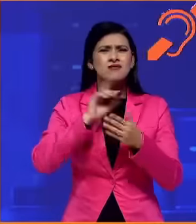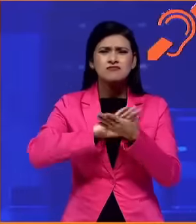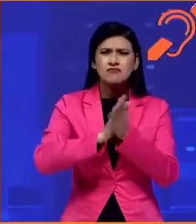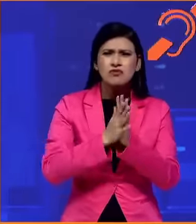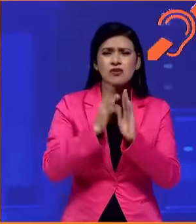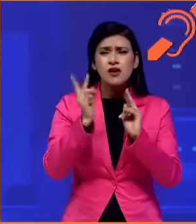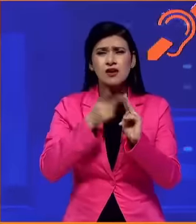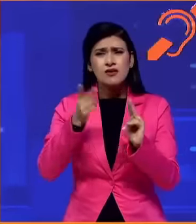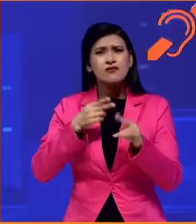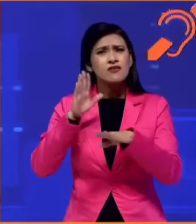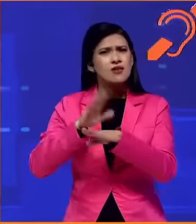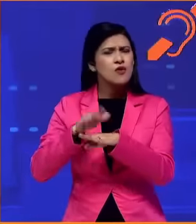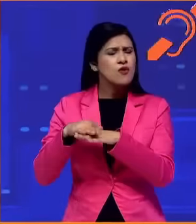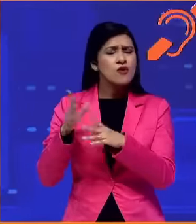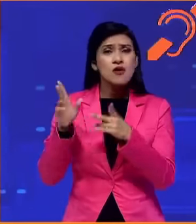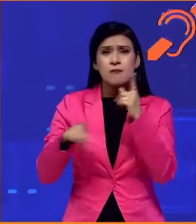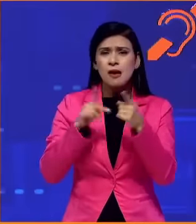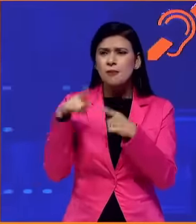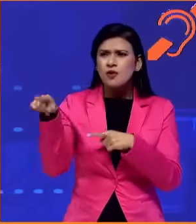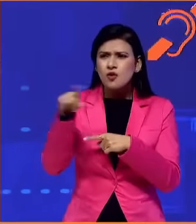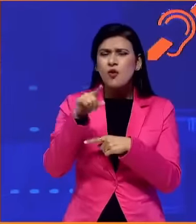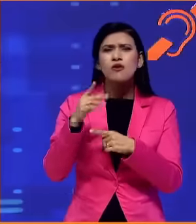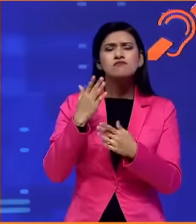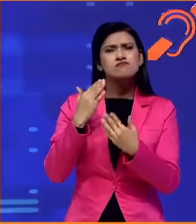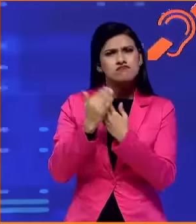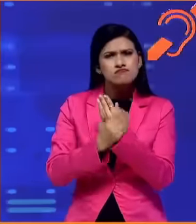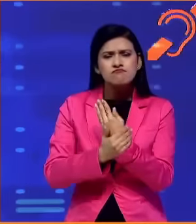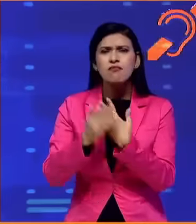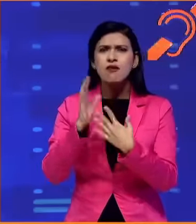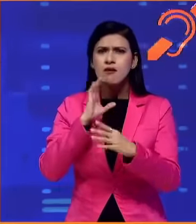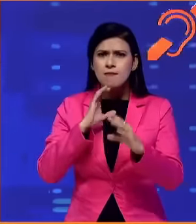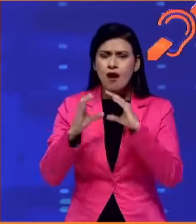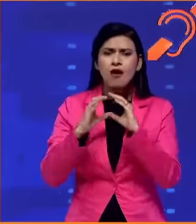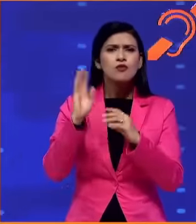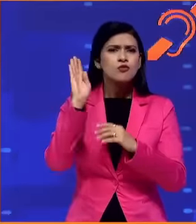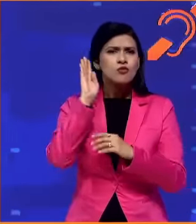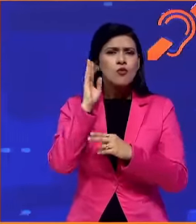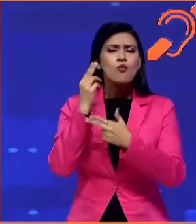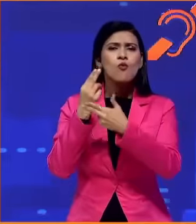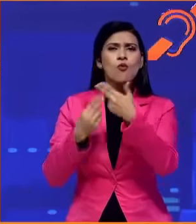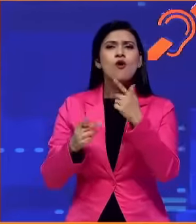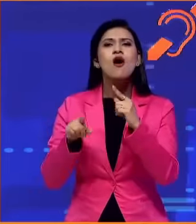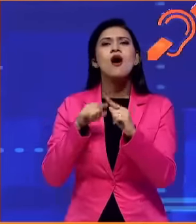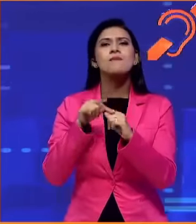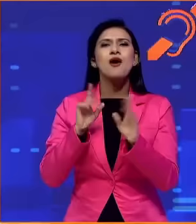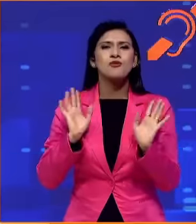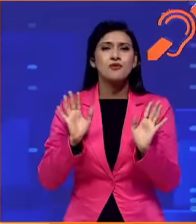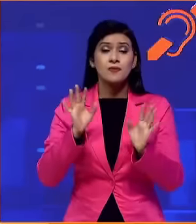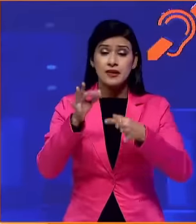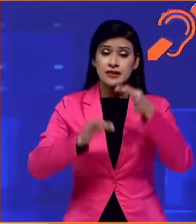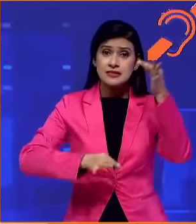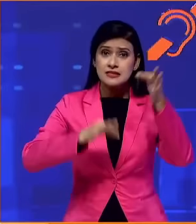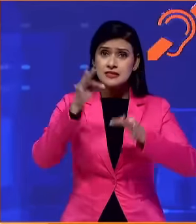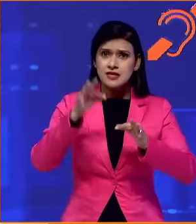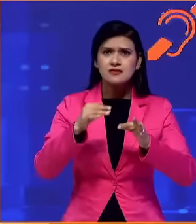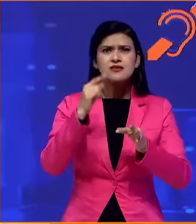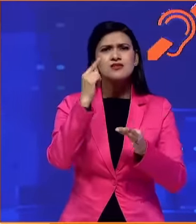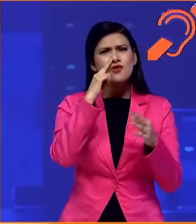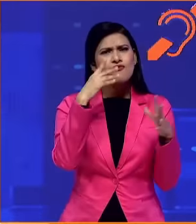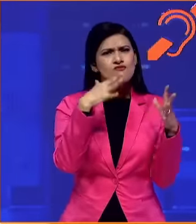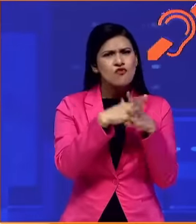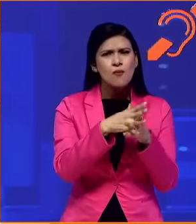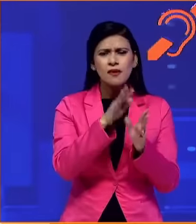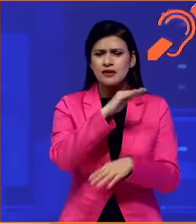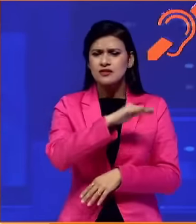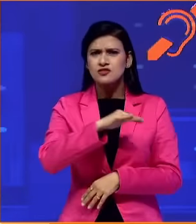भयावहथी।इसलिए,उन लोगोंकीबातसुनना,उन्हेंसांत्वनाऔरन्यायप्रदानकरना ...जबहमइसबारेमेंबातकरतेहैं,चाहेवह महिलाएंहों,युवाहोंयाकिसानहों,उन्हें